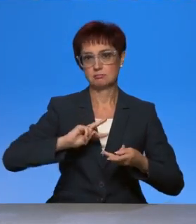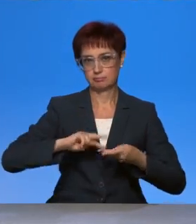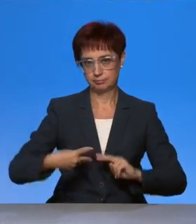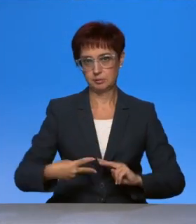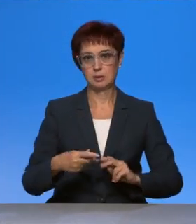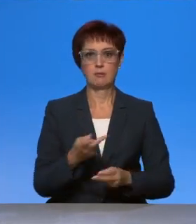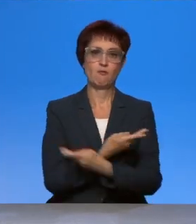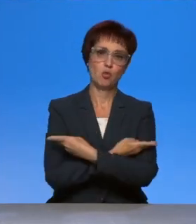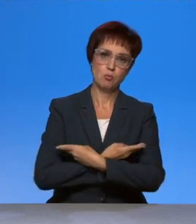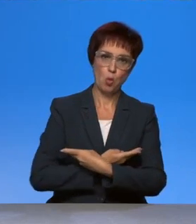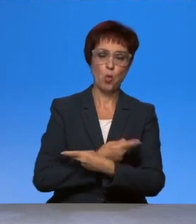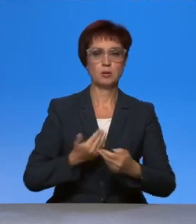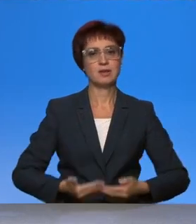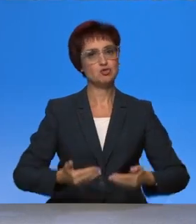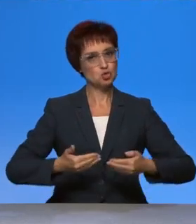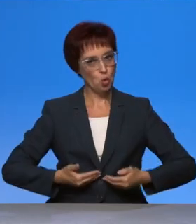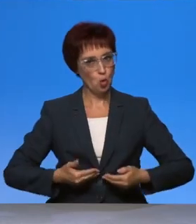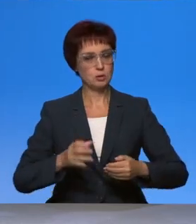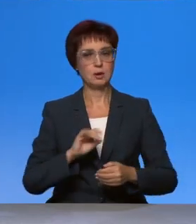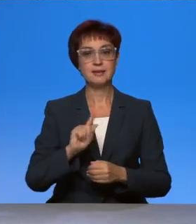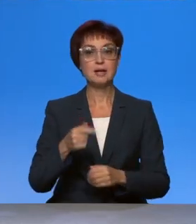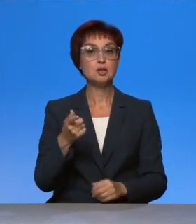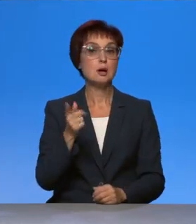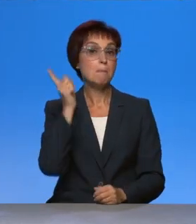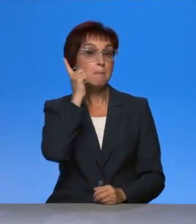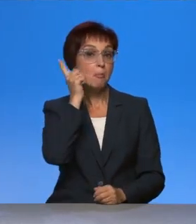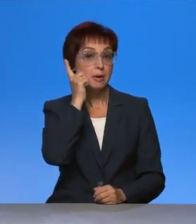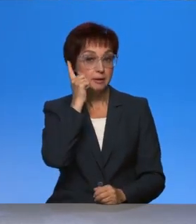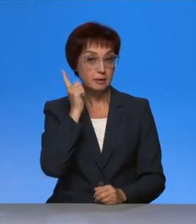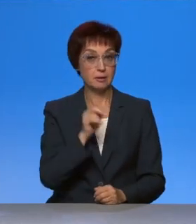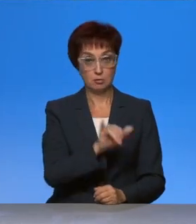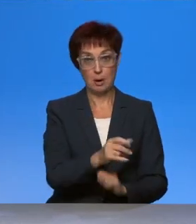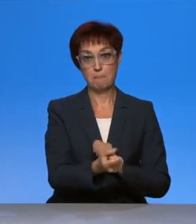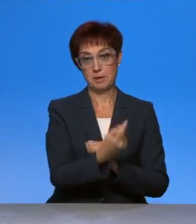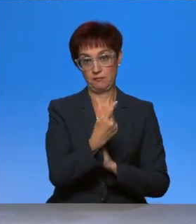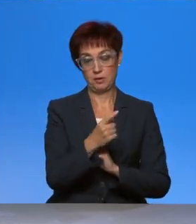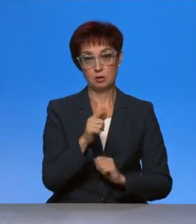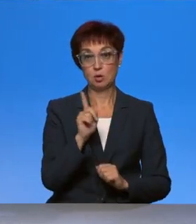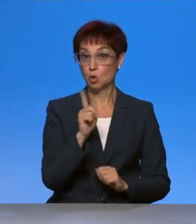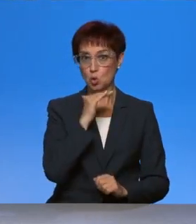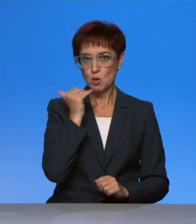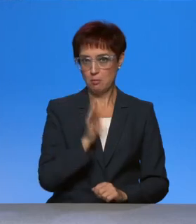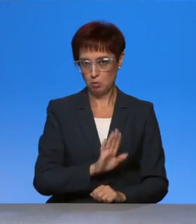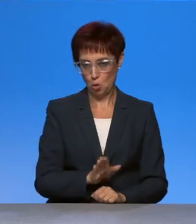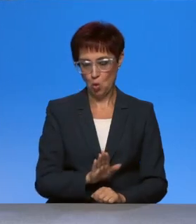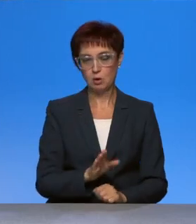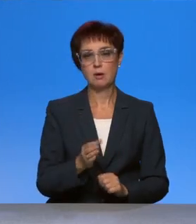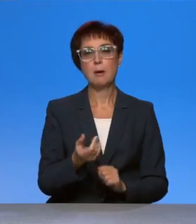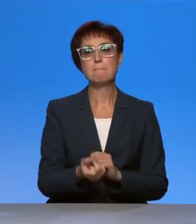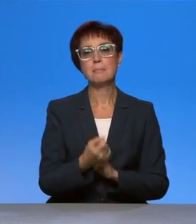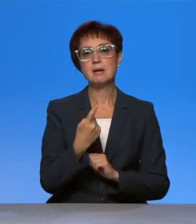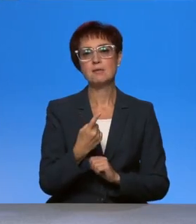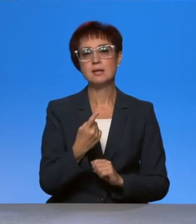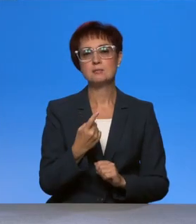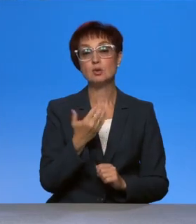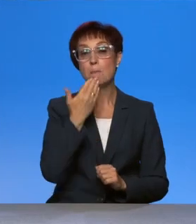И даже мобильные телефоны. Добрались и туда. Да, да. Мало того, их немного, мобильных телефонов. Мобильные телефоны появились последний раз, и я